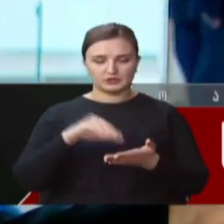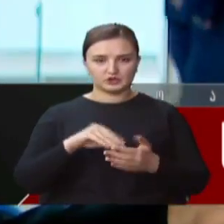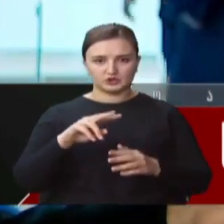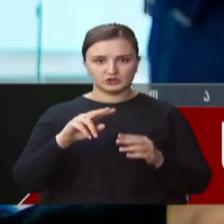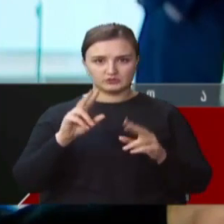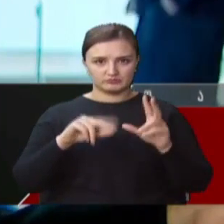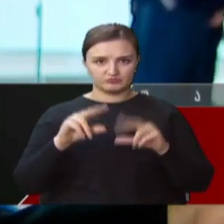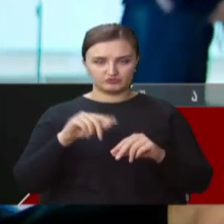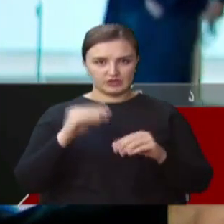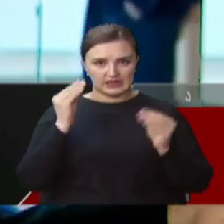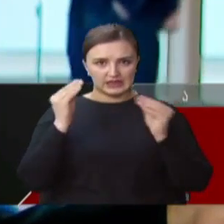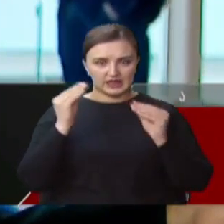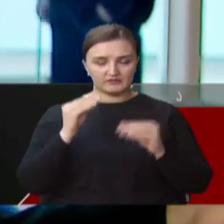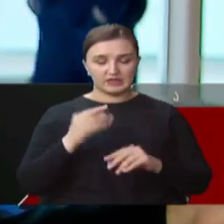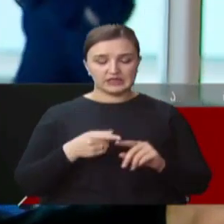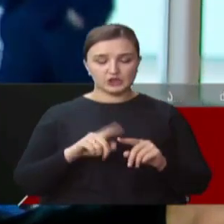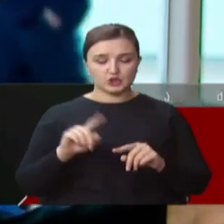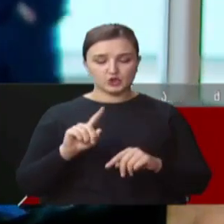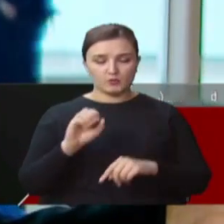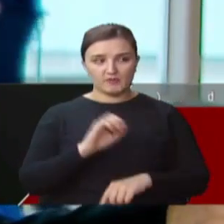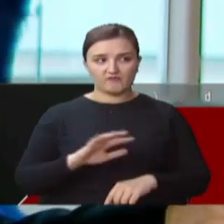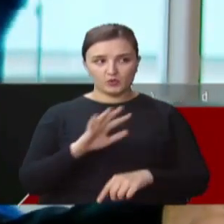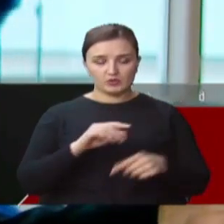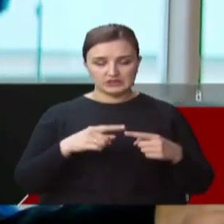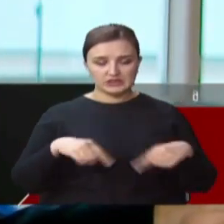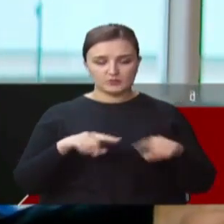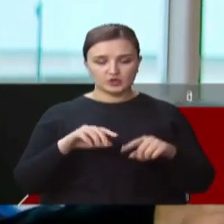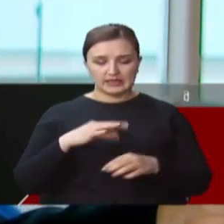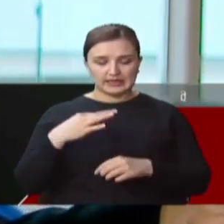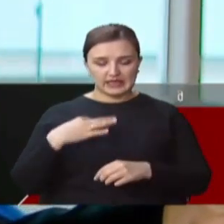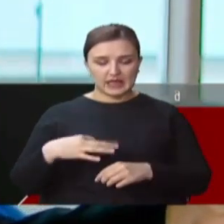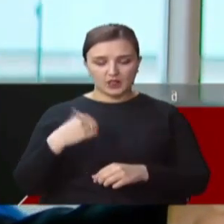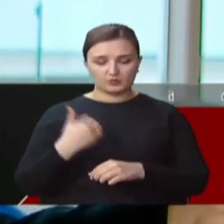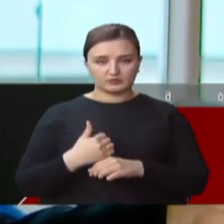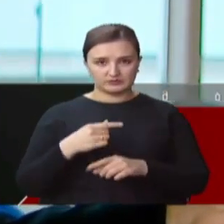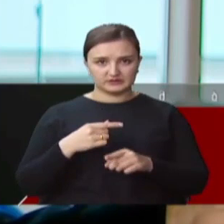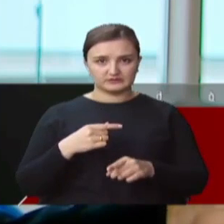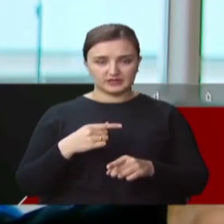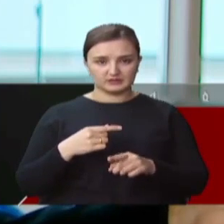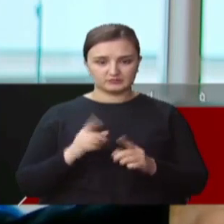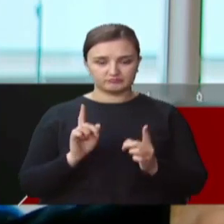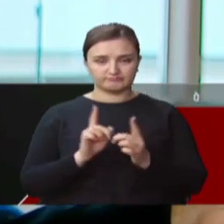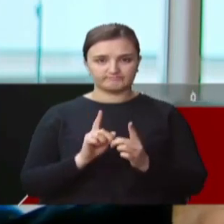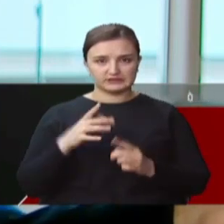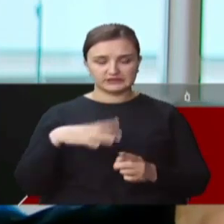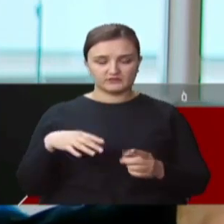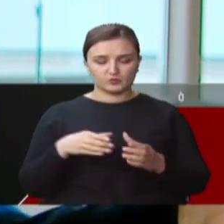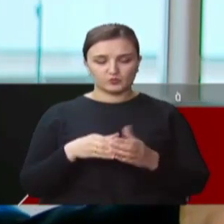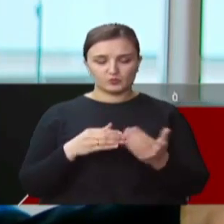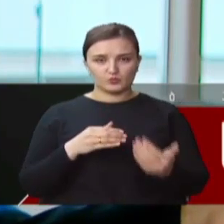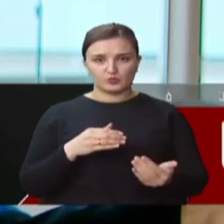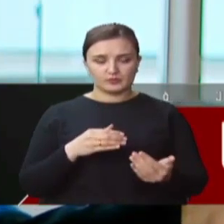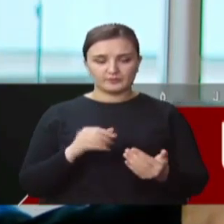რომ ევროსაბჭოს გენერალური მდივანი მართავს პირისპირ შეხვედრას საქართველოს დელეგაციასთან და